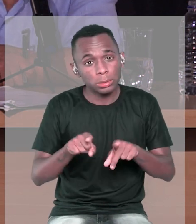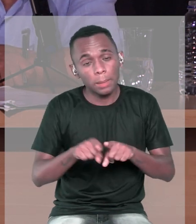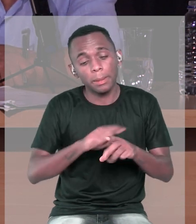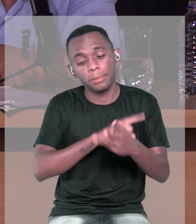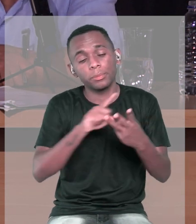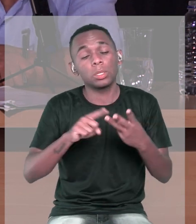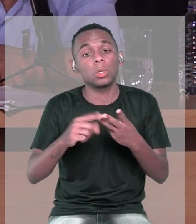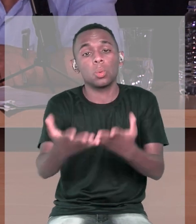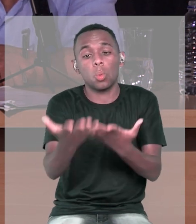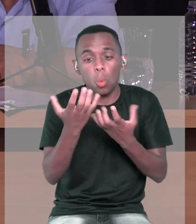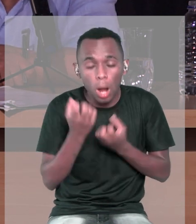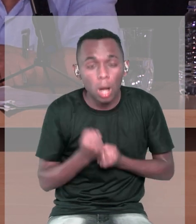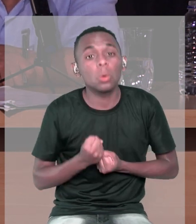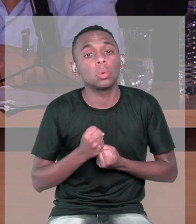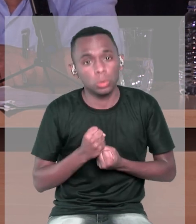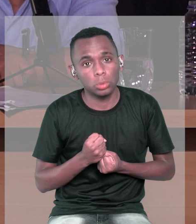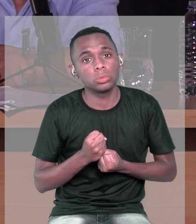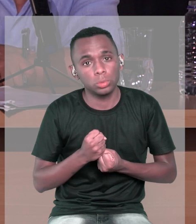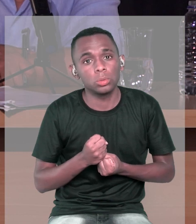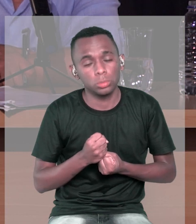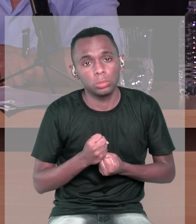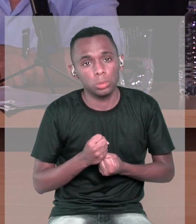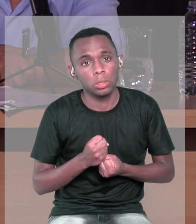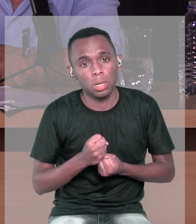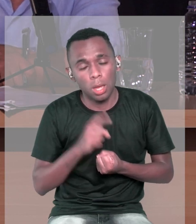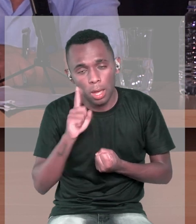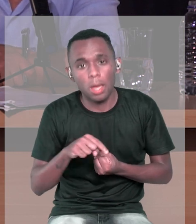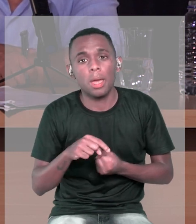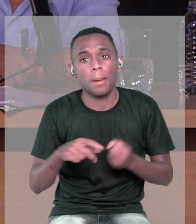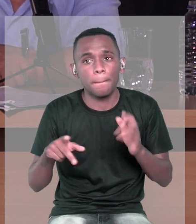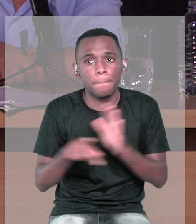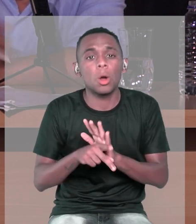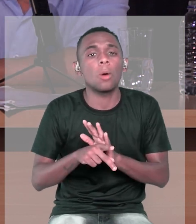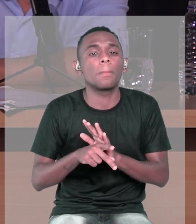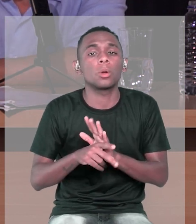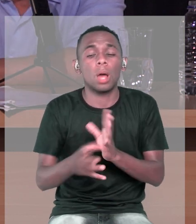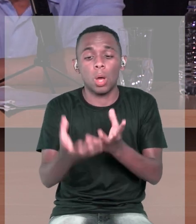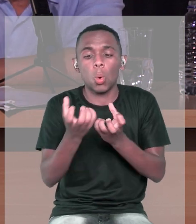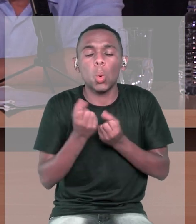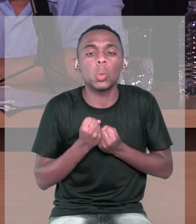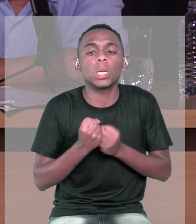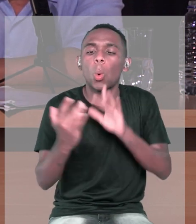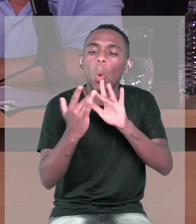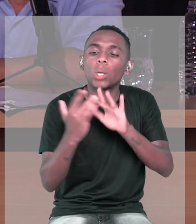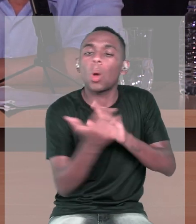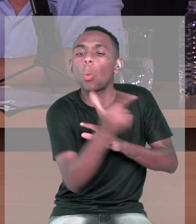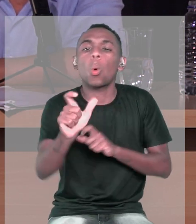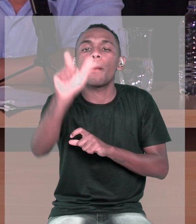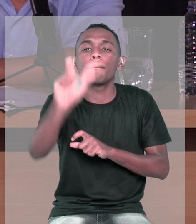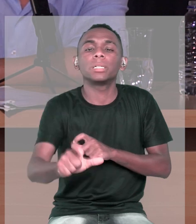acolher, le rapport aux autres. a relação, o acolhimento no sentido de acolher o D'accord? Rapport au